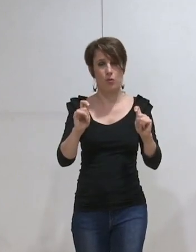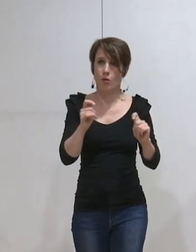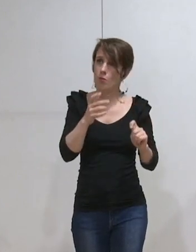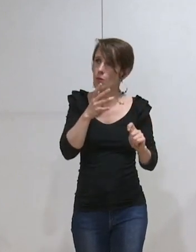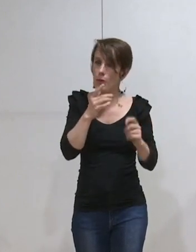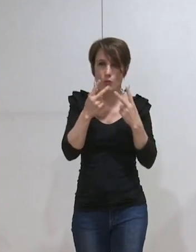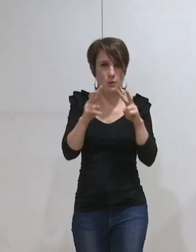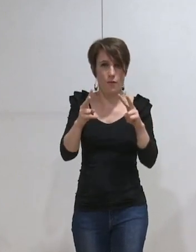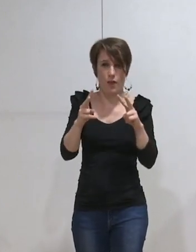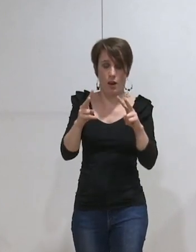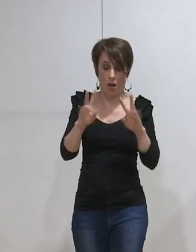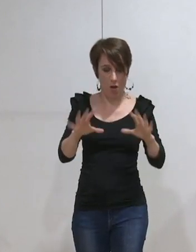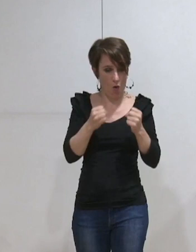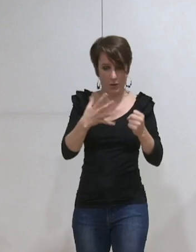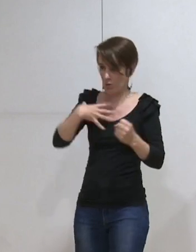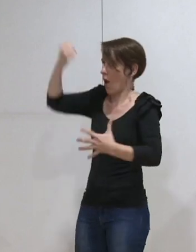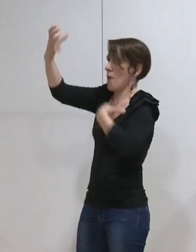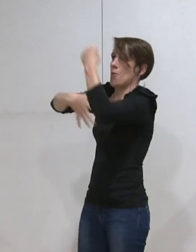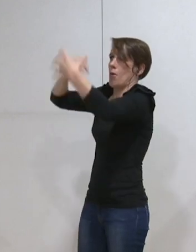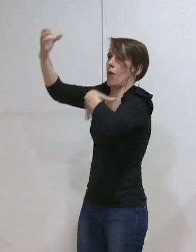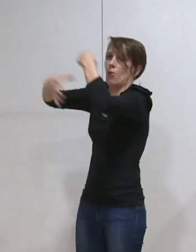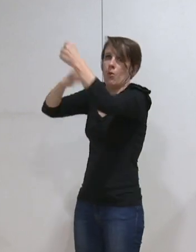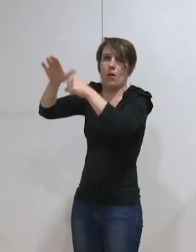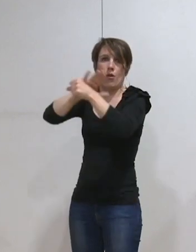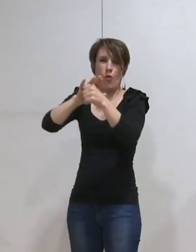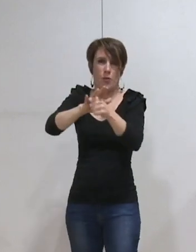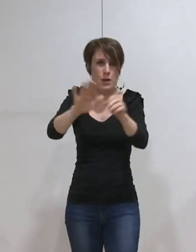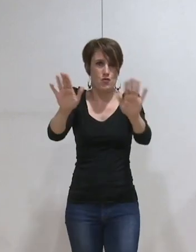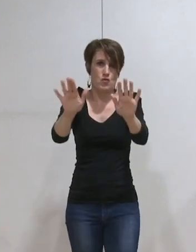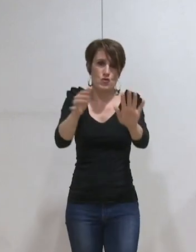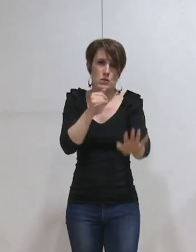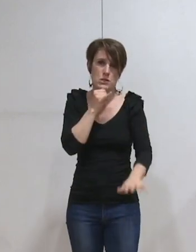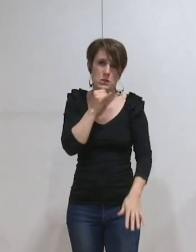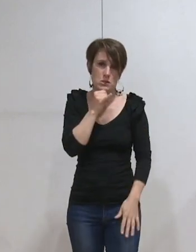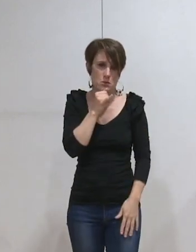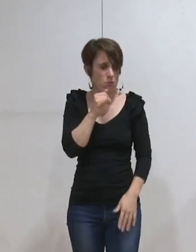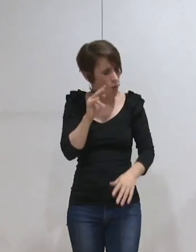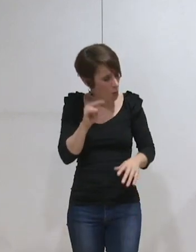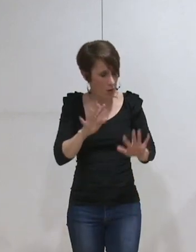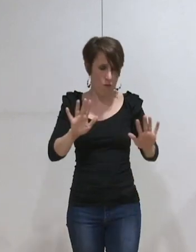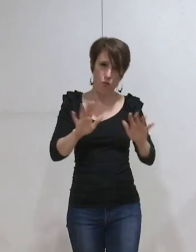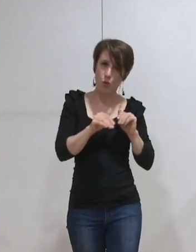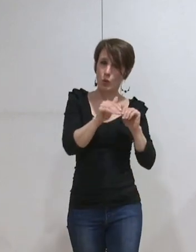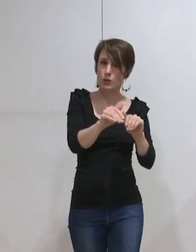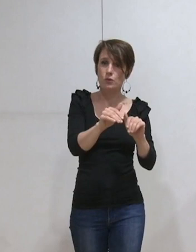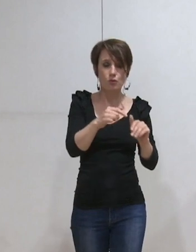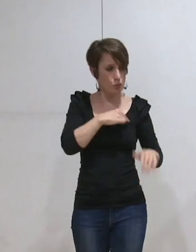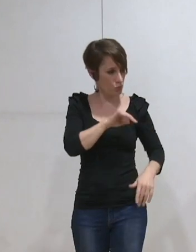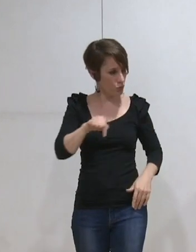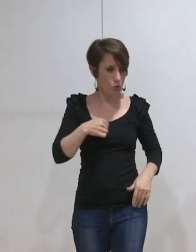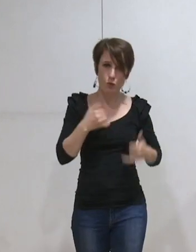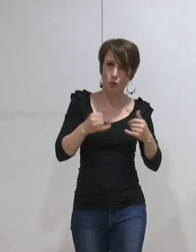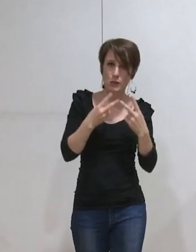ville de ses compétences encore utiles puisque il existe encore un certain nbre il restera encore un certain nombre de